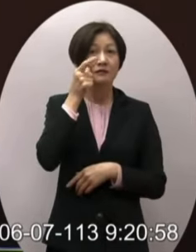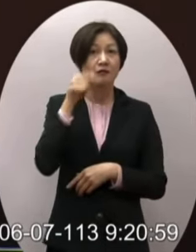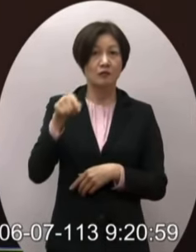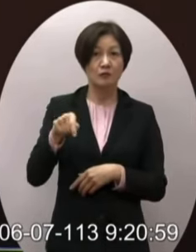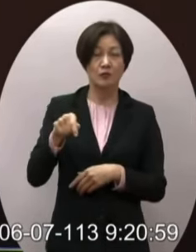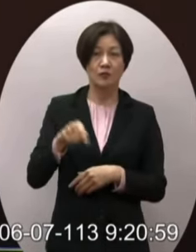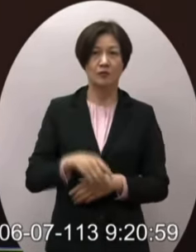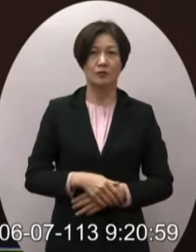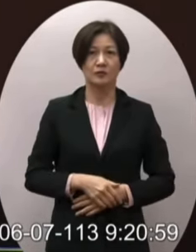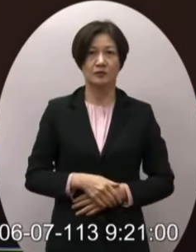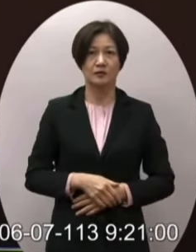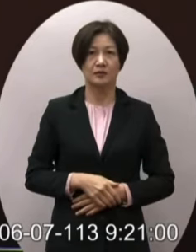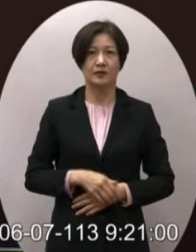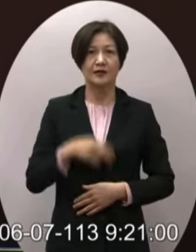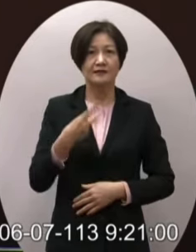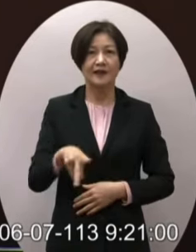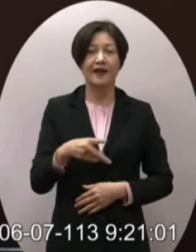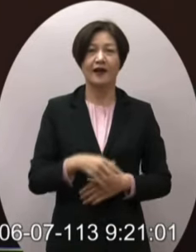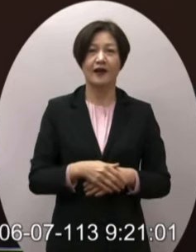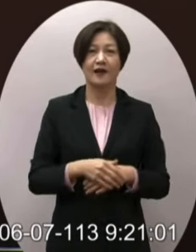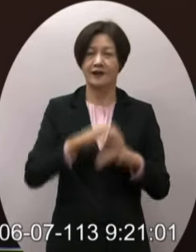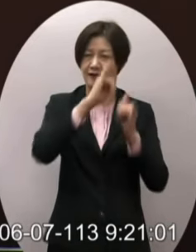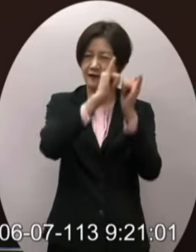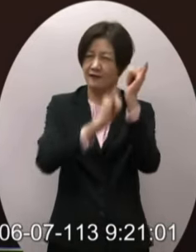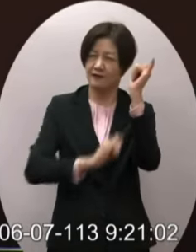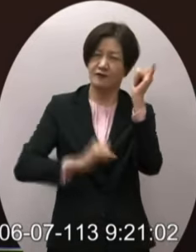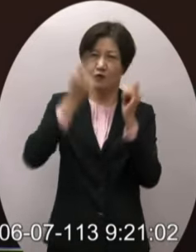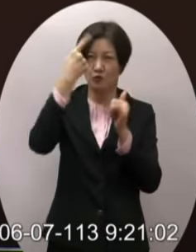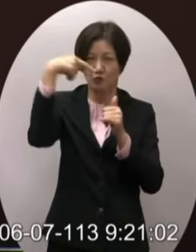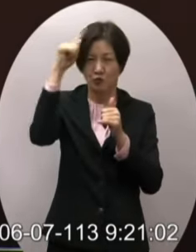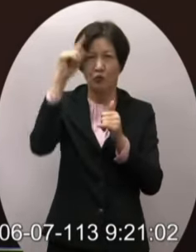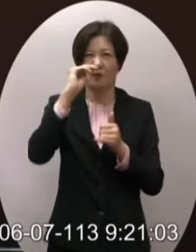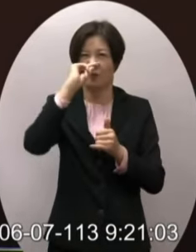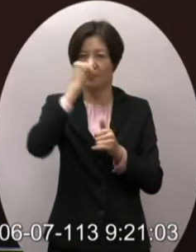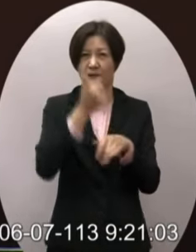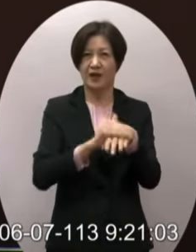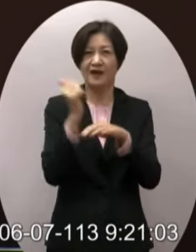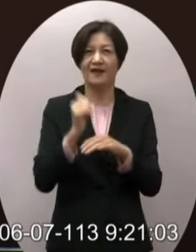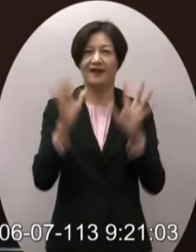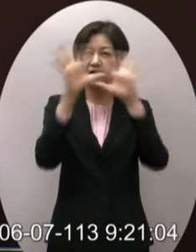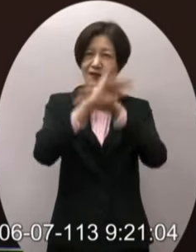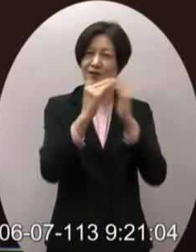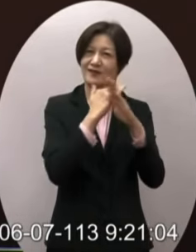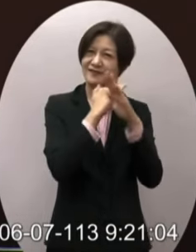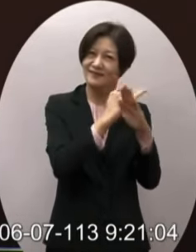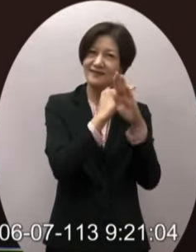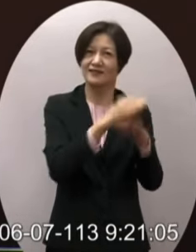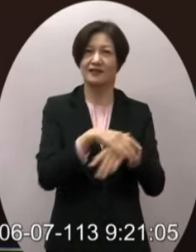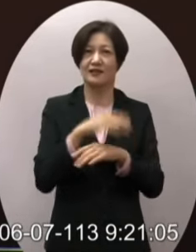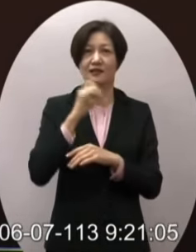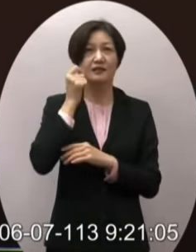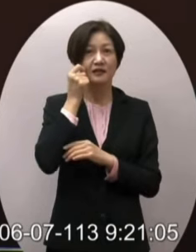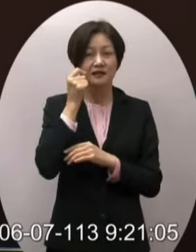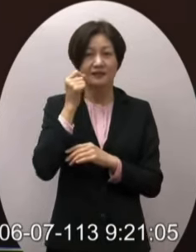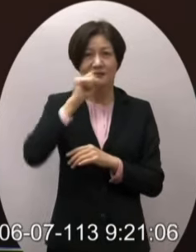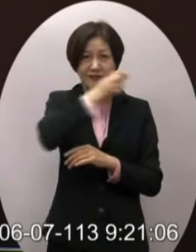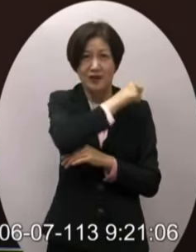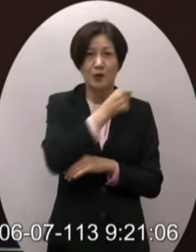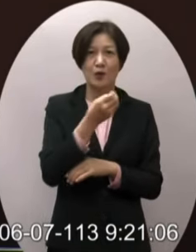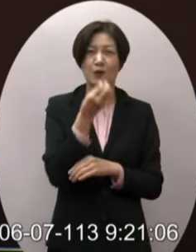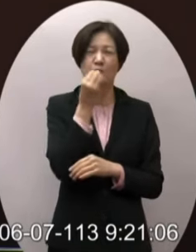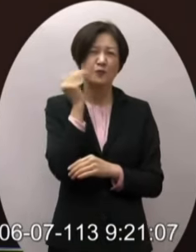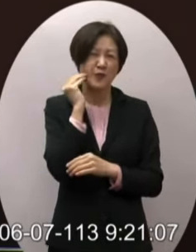是最有历史风味、最有特色的城市。台南有夜市，有台湾最好吃的小吃点